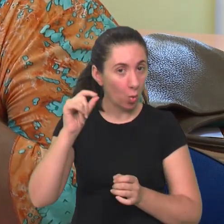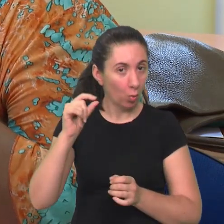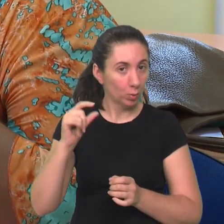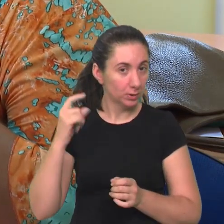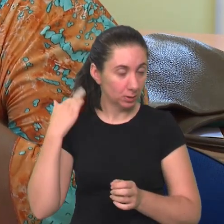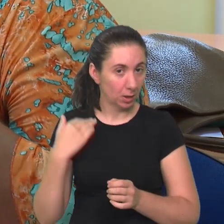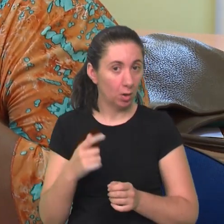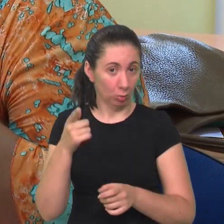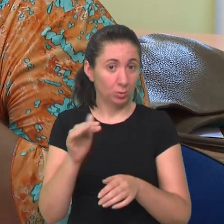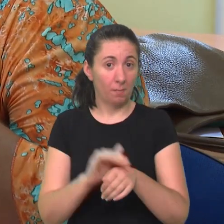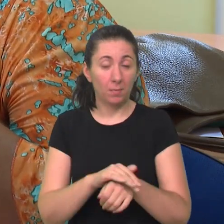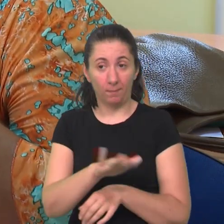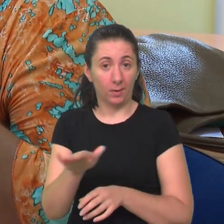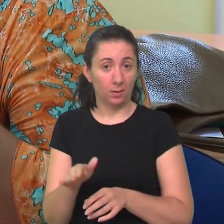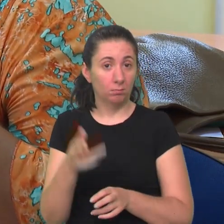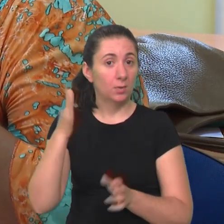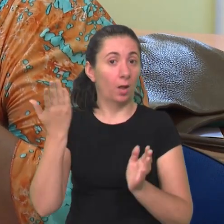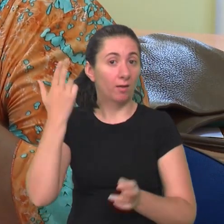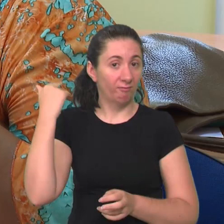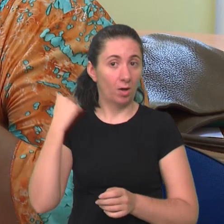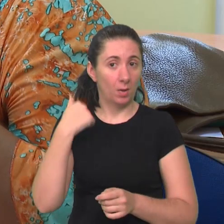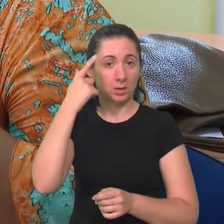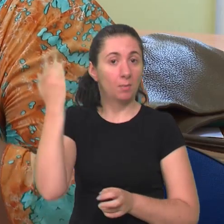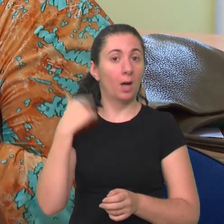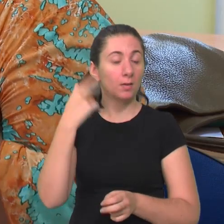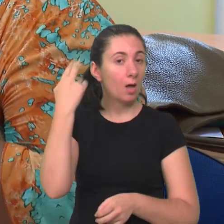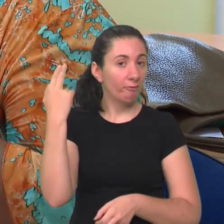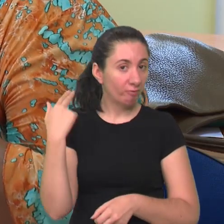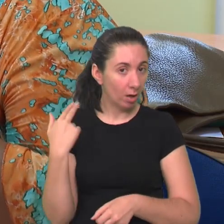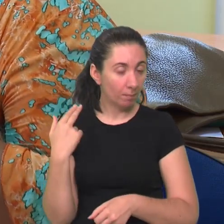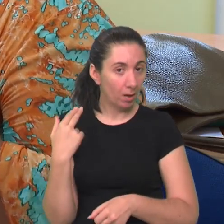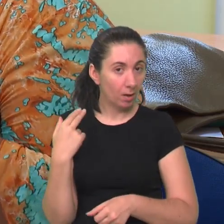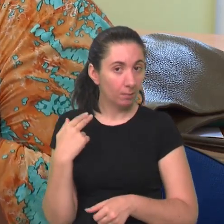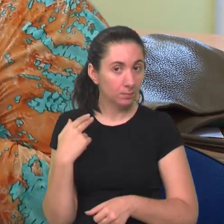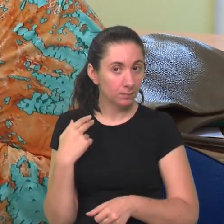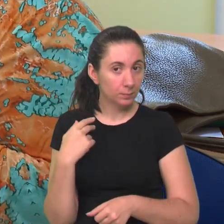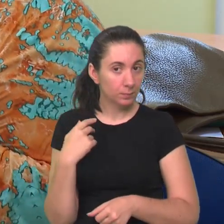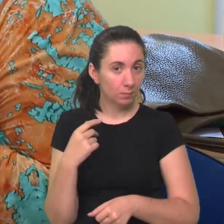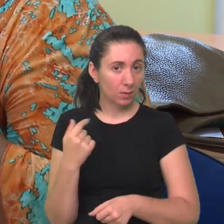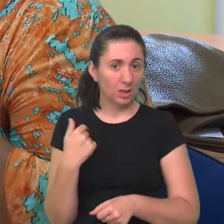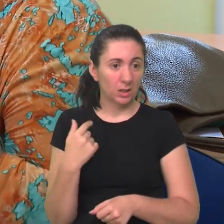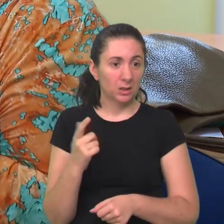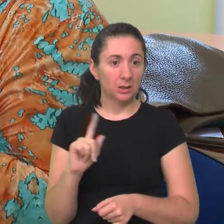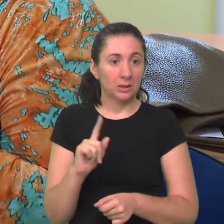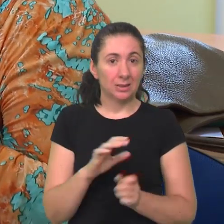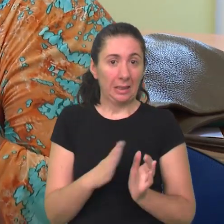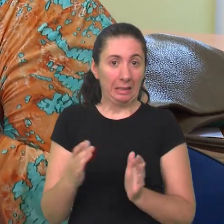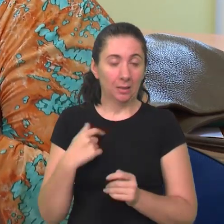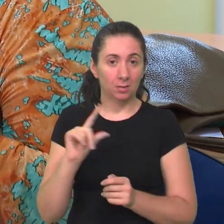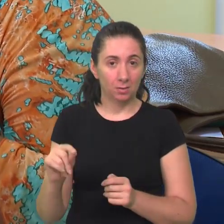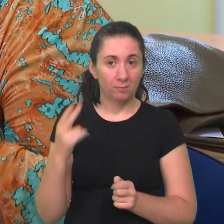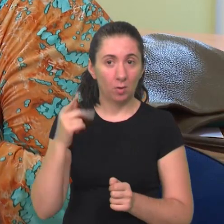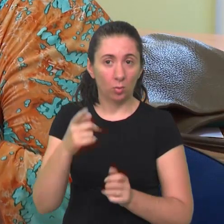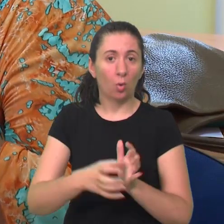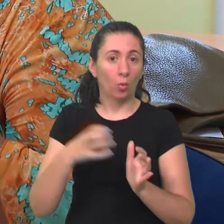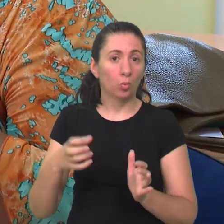ste sigurno i sami primijetili farbanjem. Ja znam kad se farbam da nerado idem na farbanje, jer